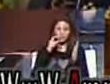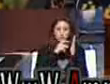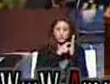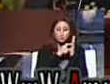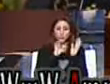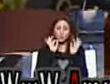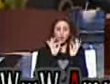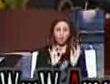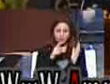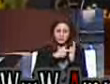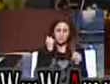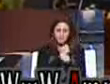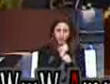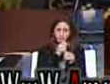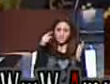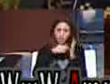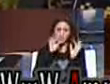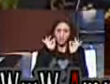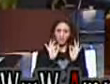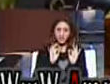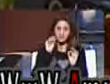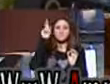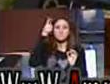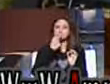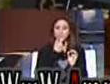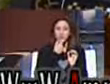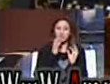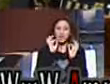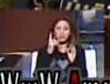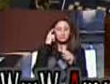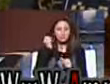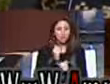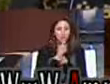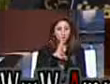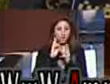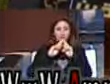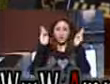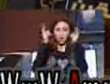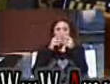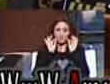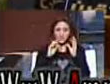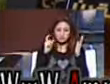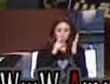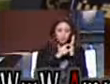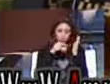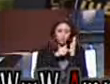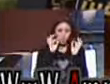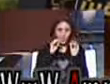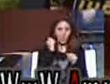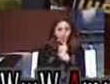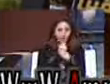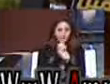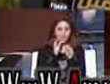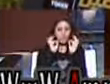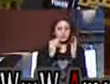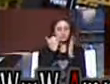ورق، هناك بريطانيا وهي من أهم الديمقراطيات في العالم لا يوجد لديها دستور مكتوب ولكن فيها